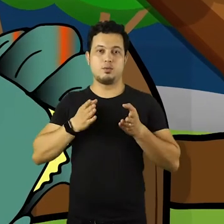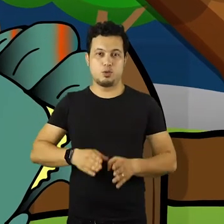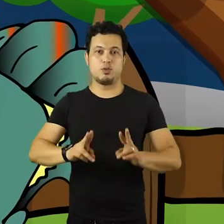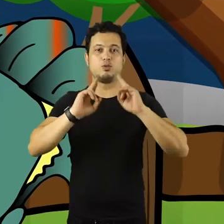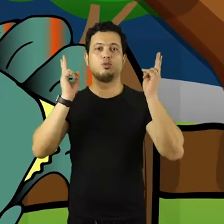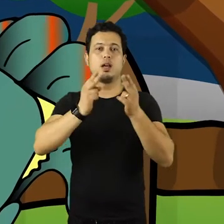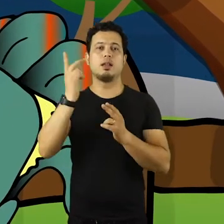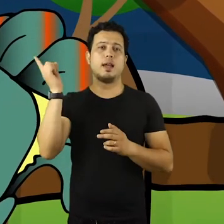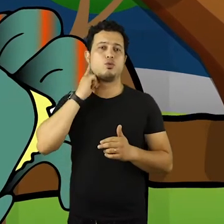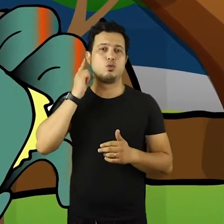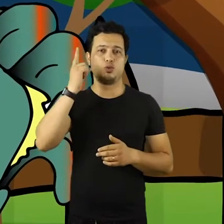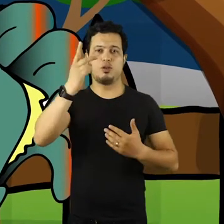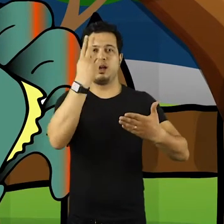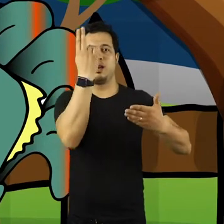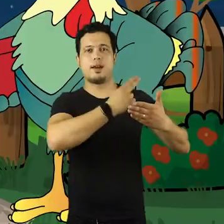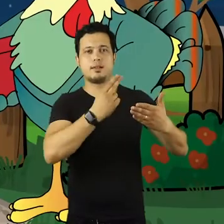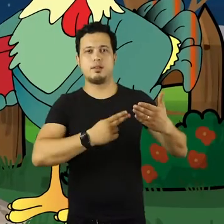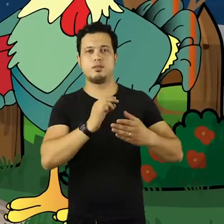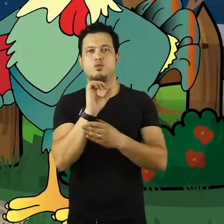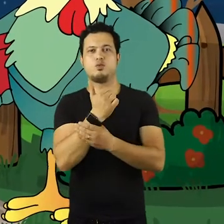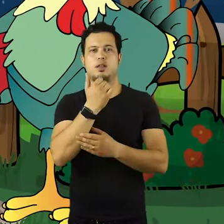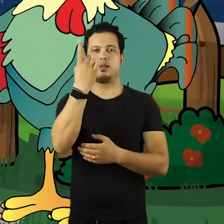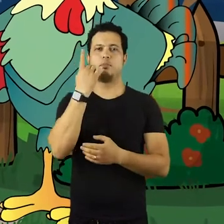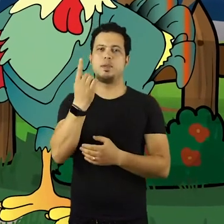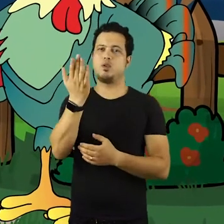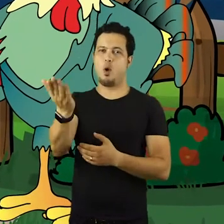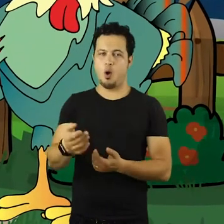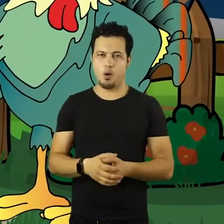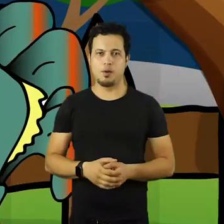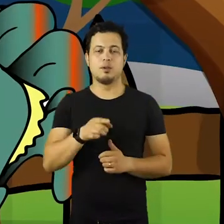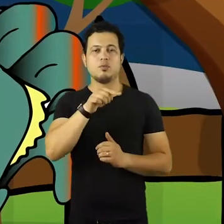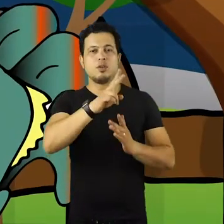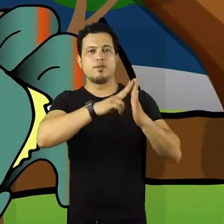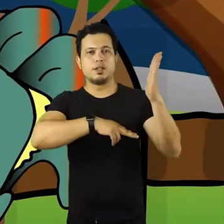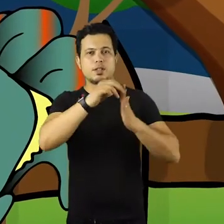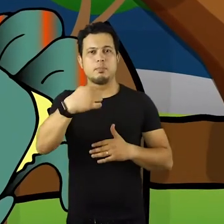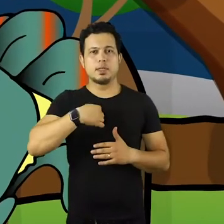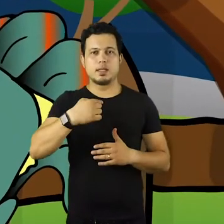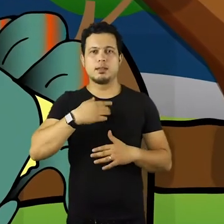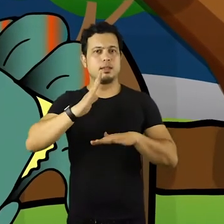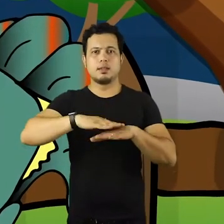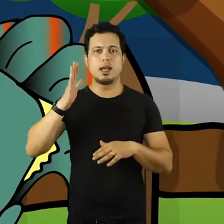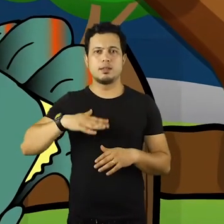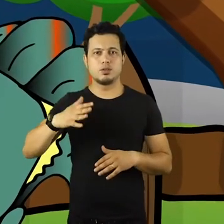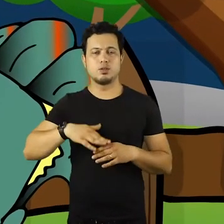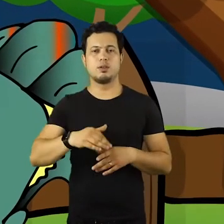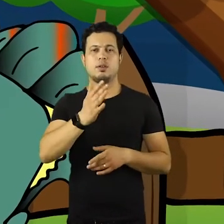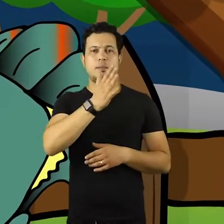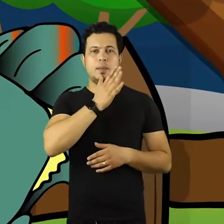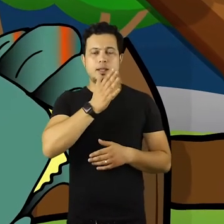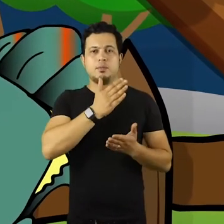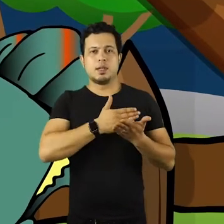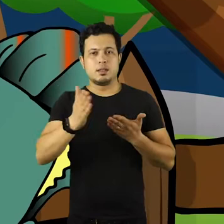en ünlü ressamlarından biridir. İyi de fırça bizden ne istiyor? Bildiğim kadarıyla İbrahim Çallı'nın